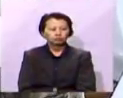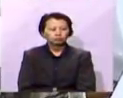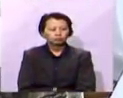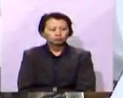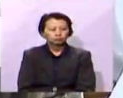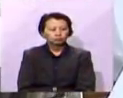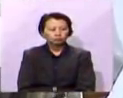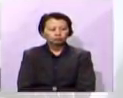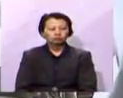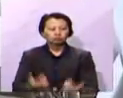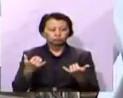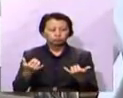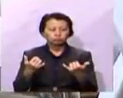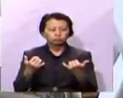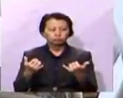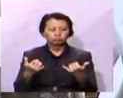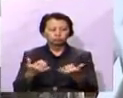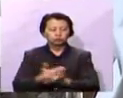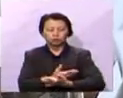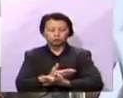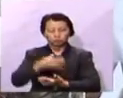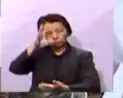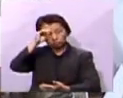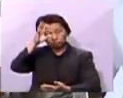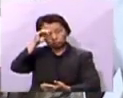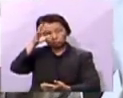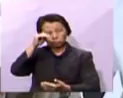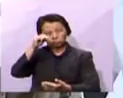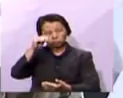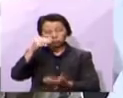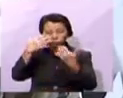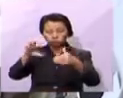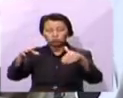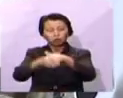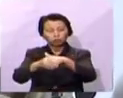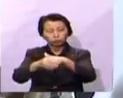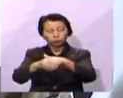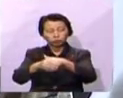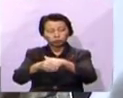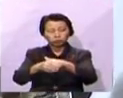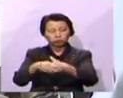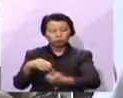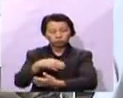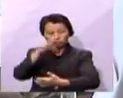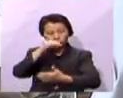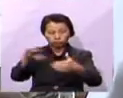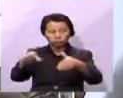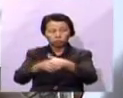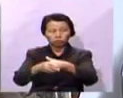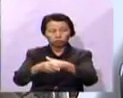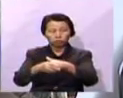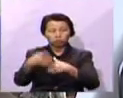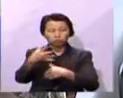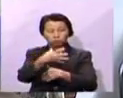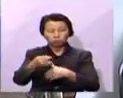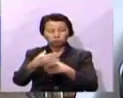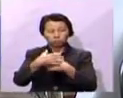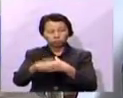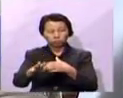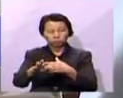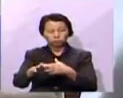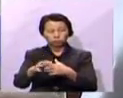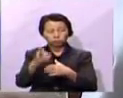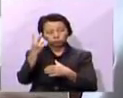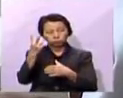So, masalah rumah juga. Anak-anak laki-laki 5-5 dah kahwin dan lepas kedua